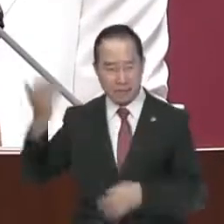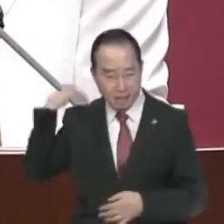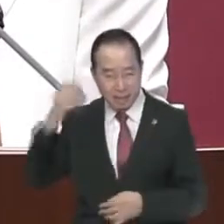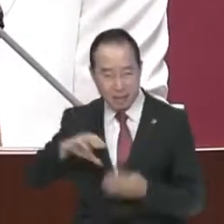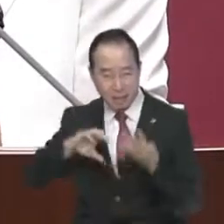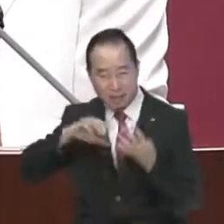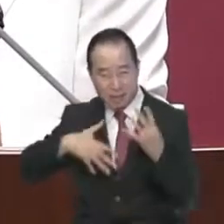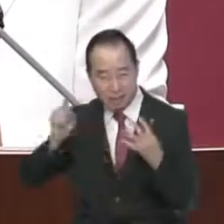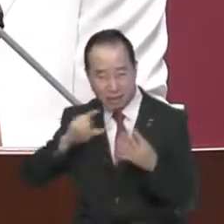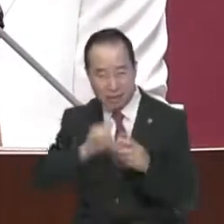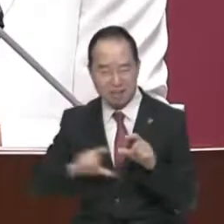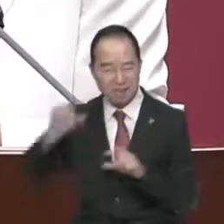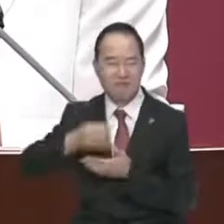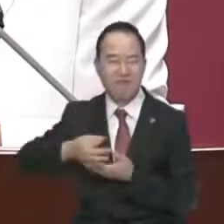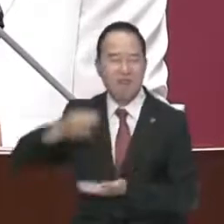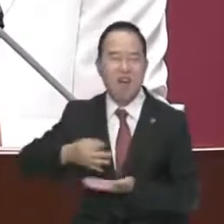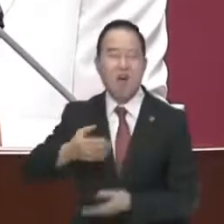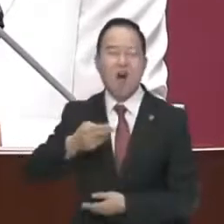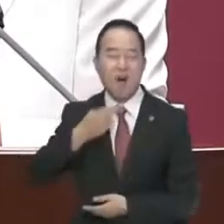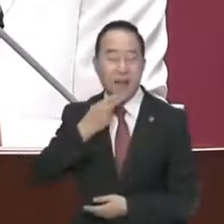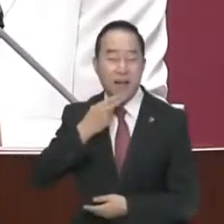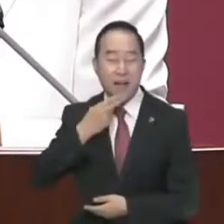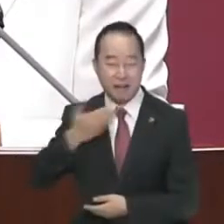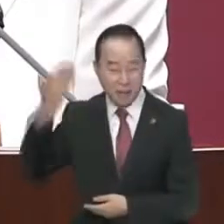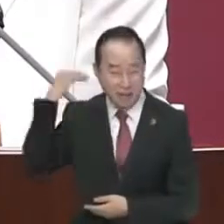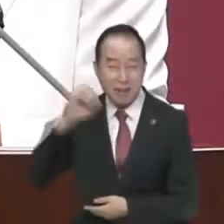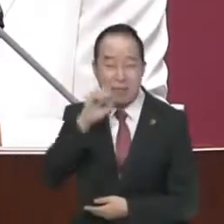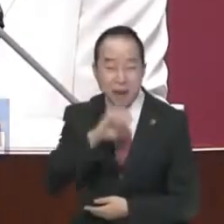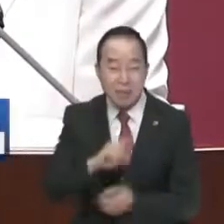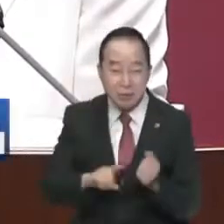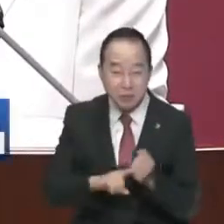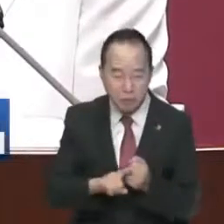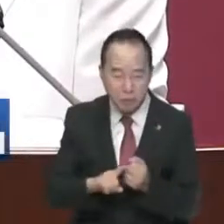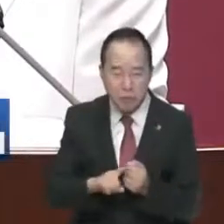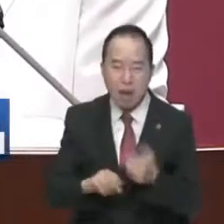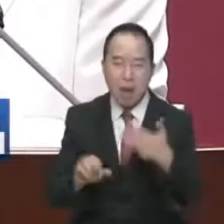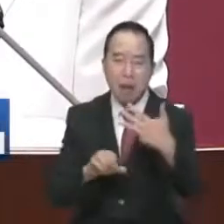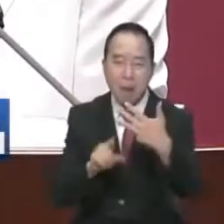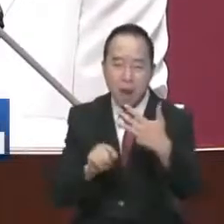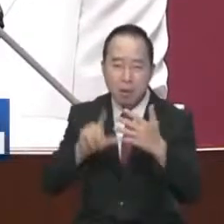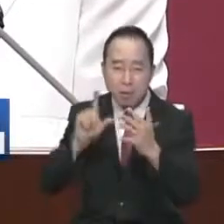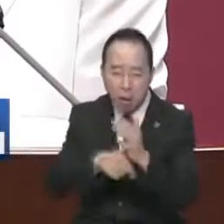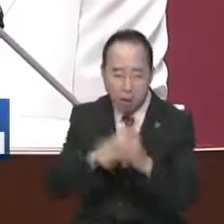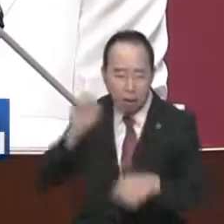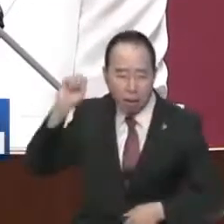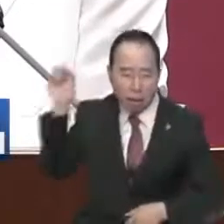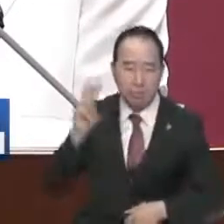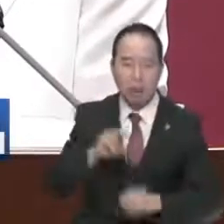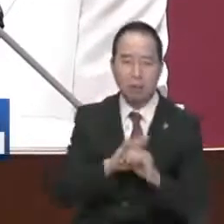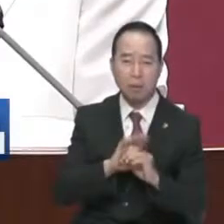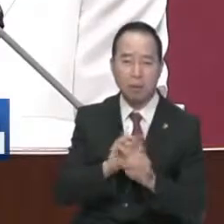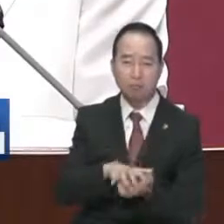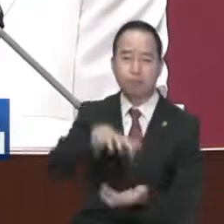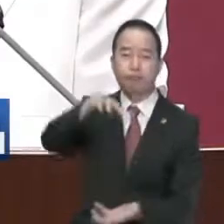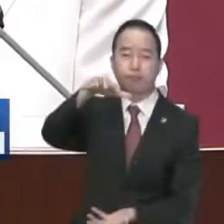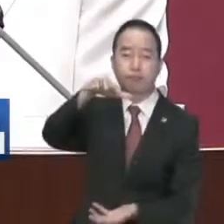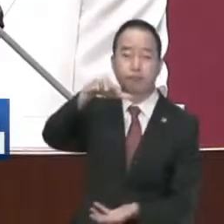것은 이제 이번에 8월 달에 갑자기 그 확진자 수가 늘었지 않습니까?